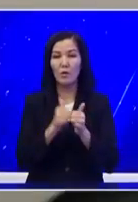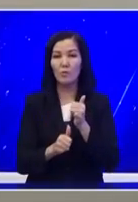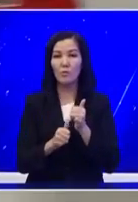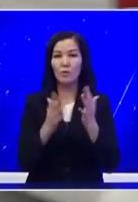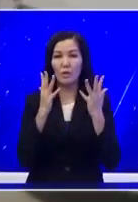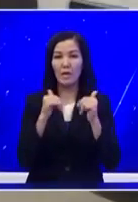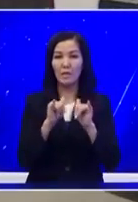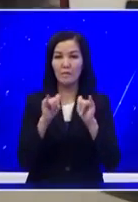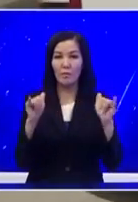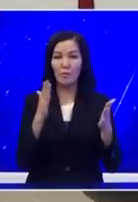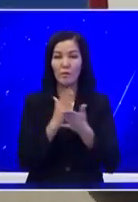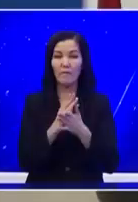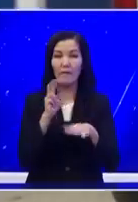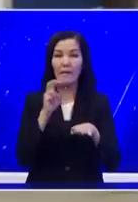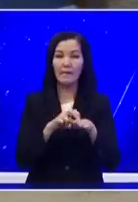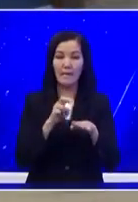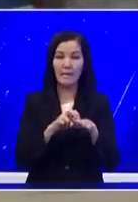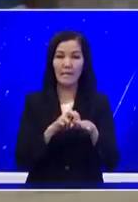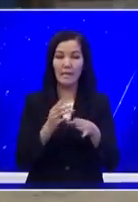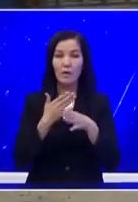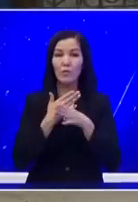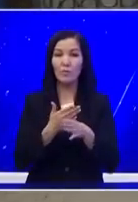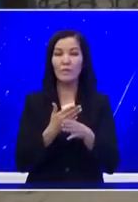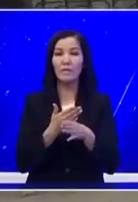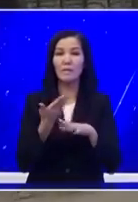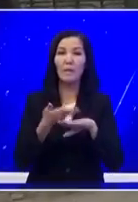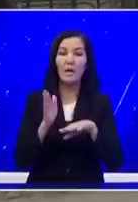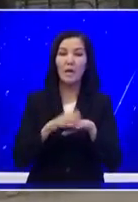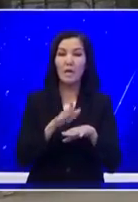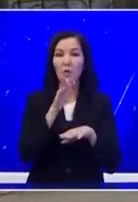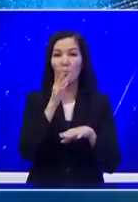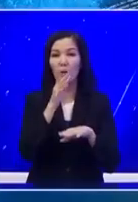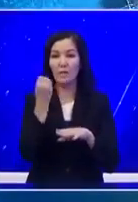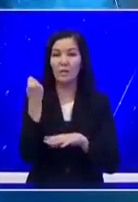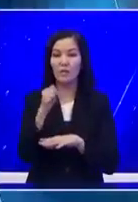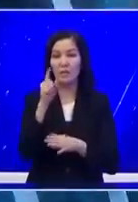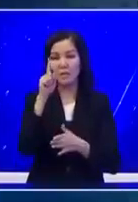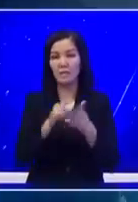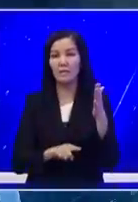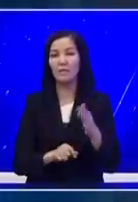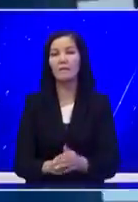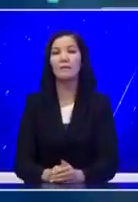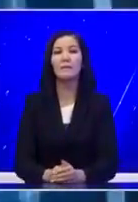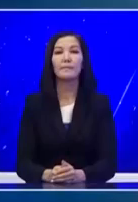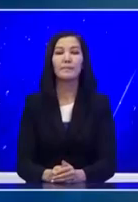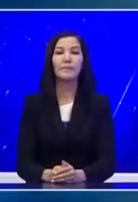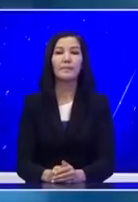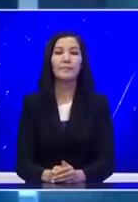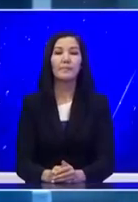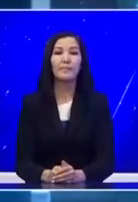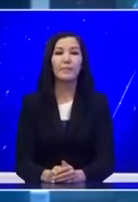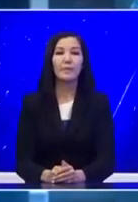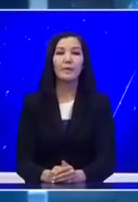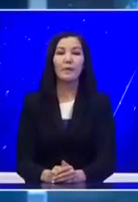қатарларын көбейтіп жатыр. Дәрігерлердің бір жағына шығысып, бұл қиын кезеңді еңсеретіндеріне сенеді. Амина Құдайберген, Қайрат